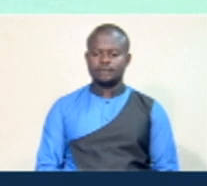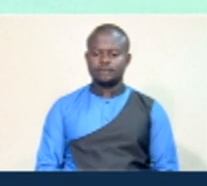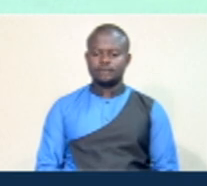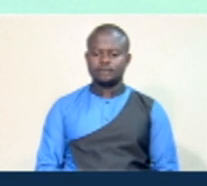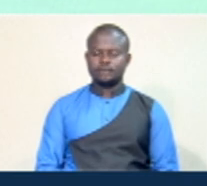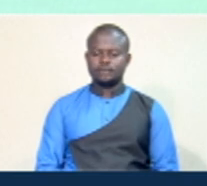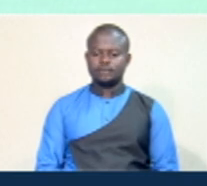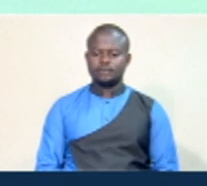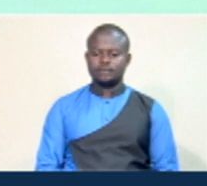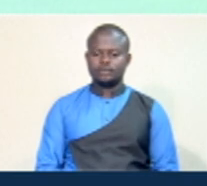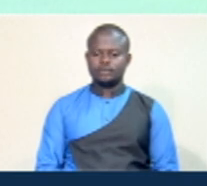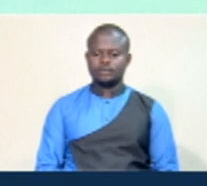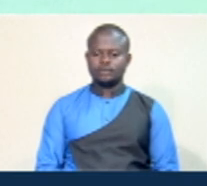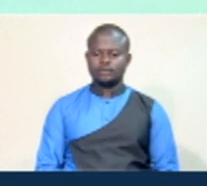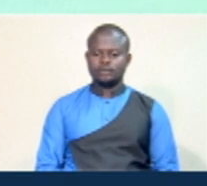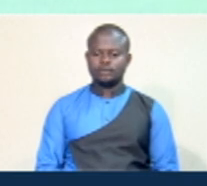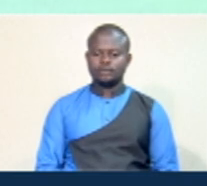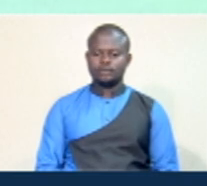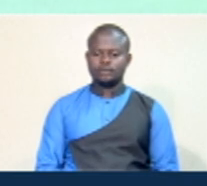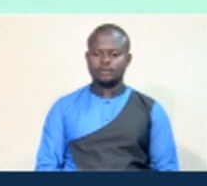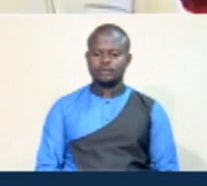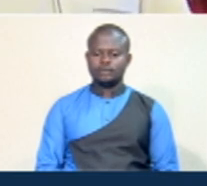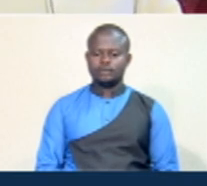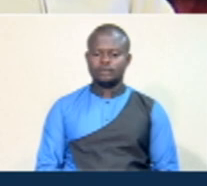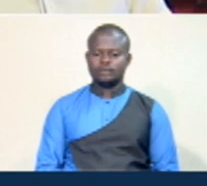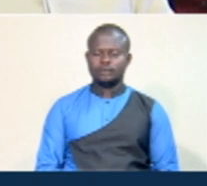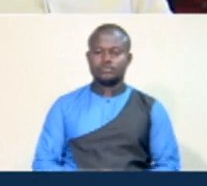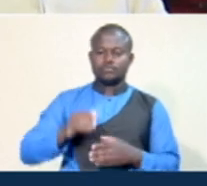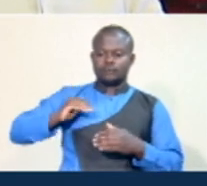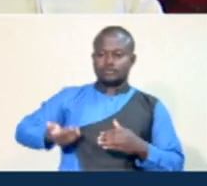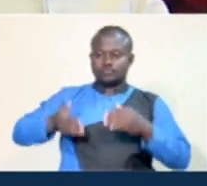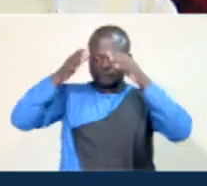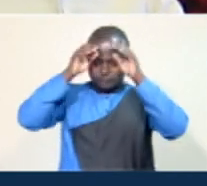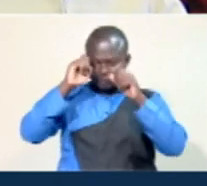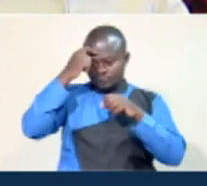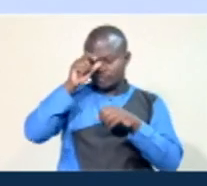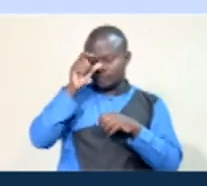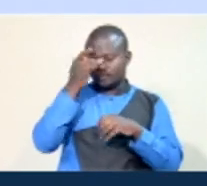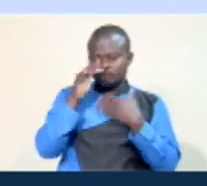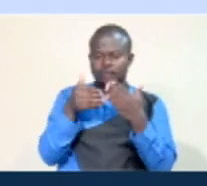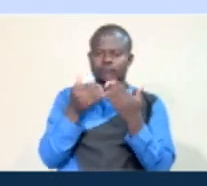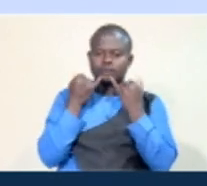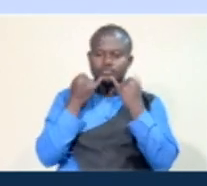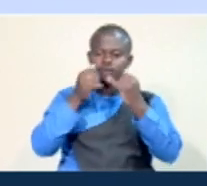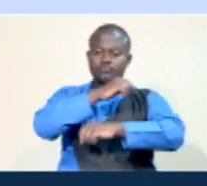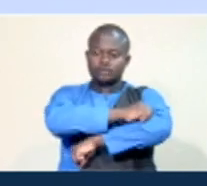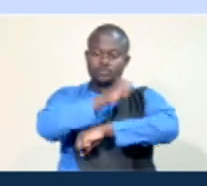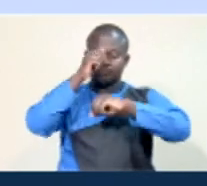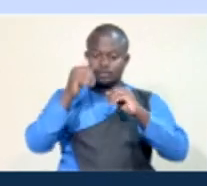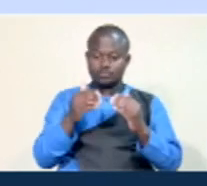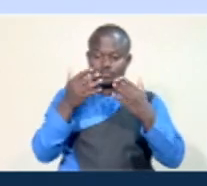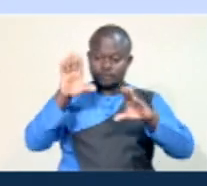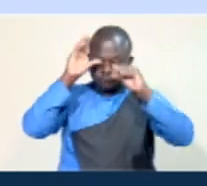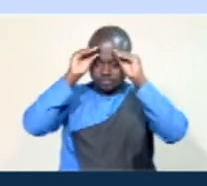contribute to making the world a better and more peaceful place. Madamu wa Perezida wa Repubulika Jeannette Kagame yabwiye abanyeshuri barangije amasomo ko